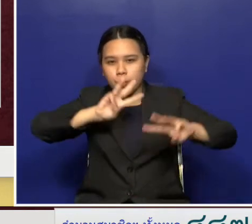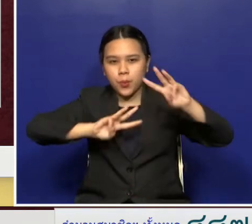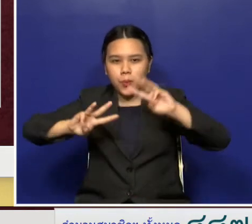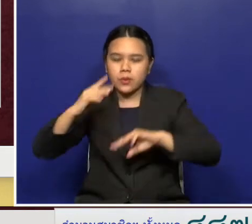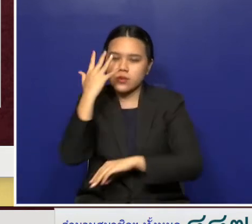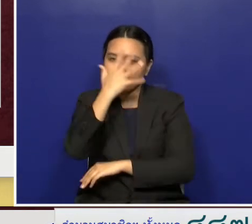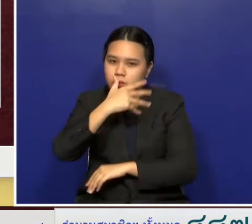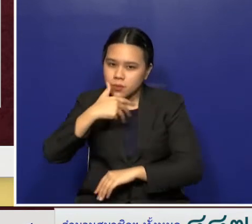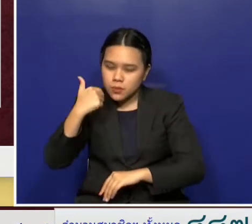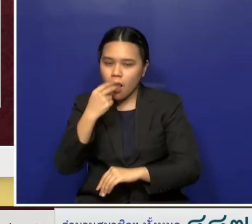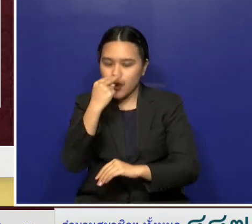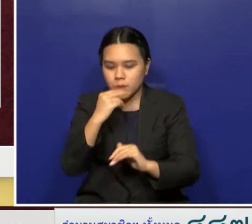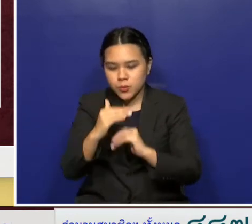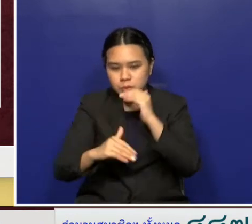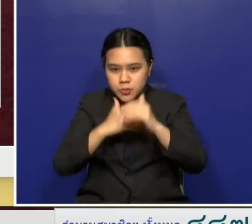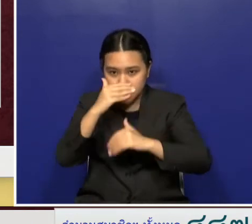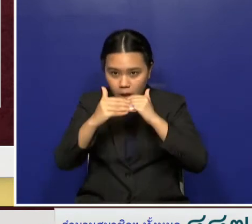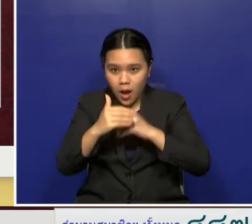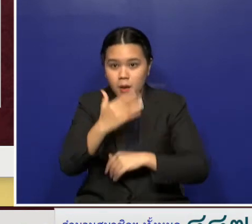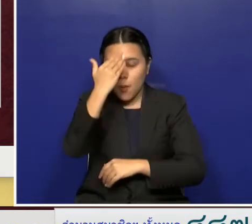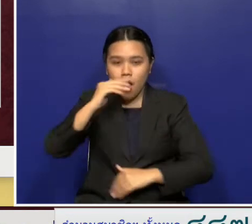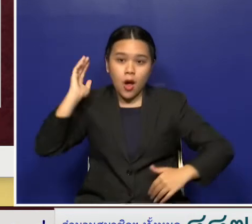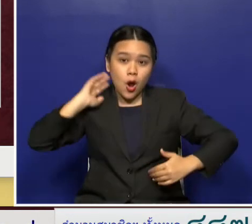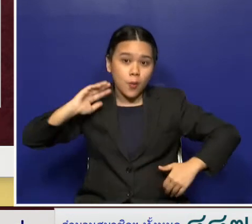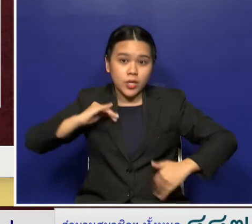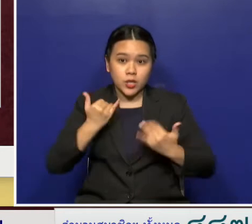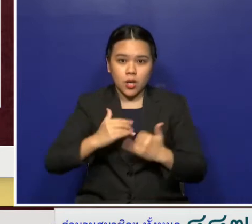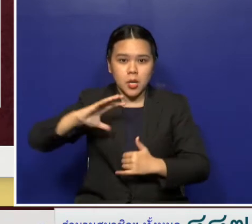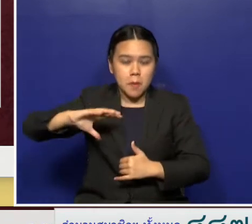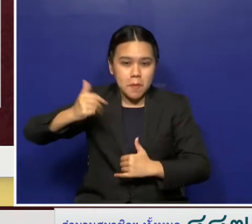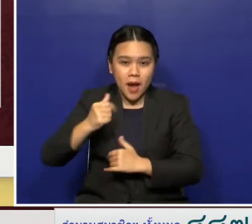ความเจลิญโดยเฉพาะยิงเมองดูปรีเป็เมืองท่เที่วเปนเมองพระนารikk